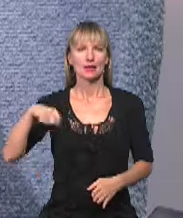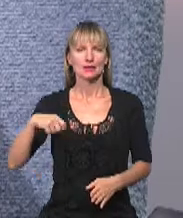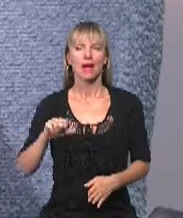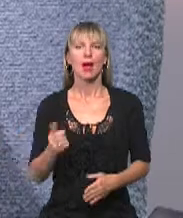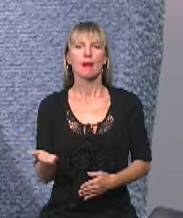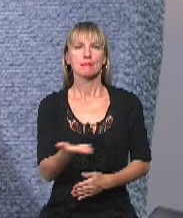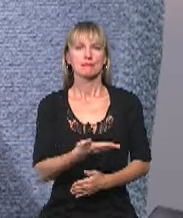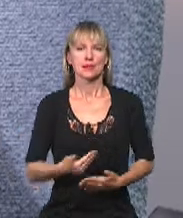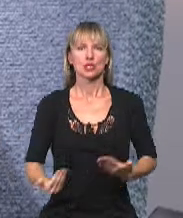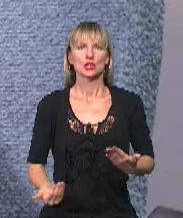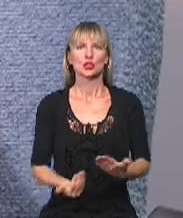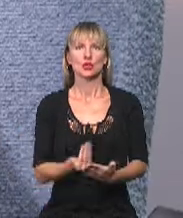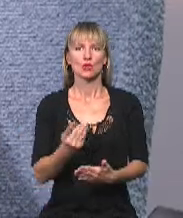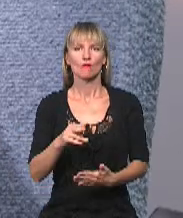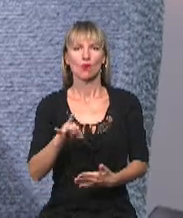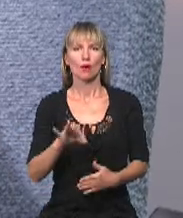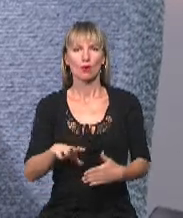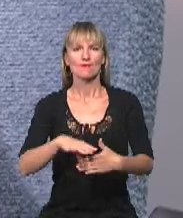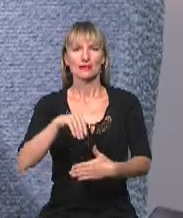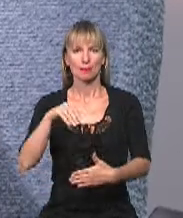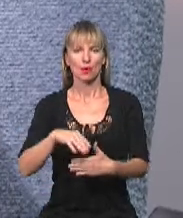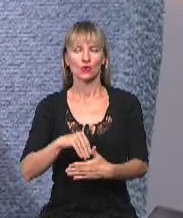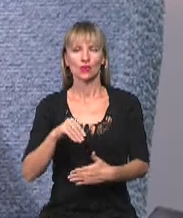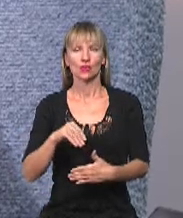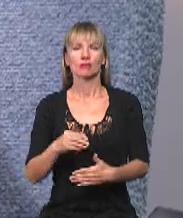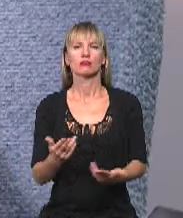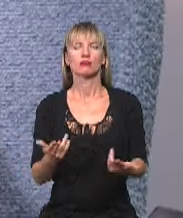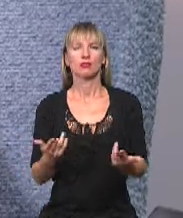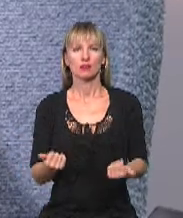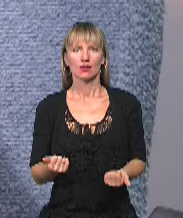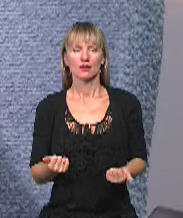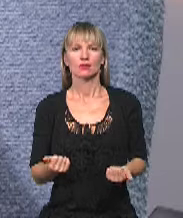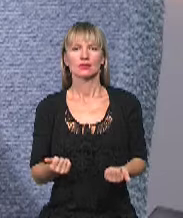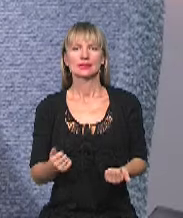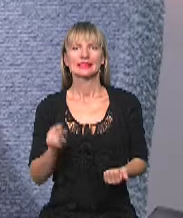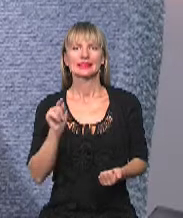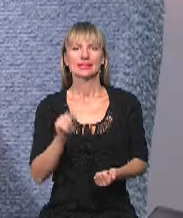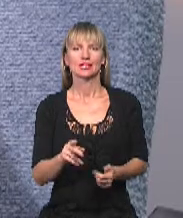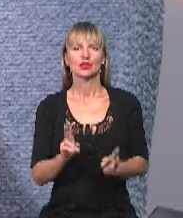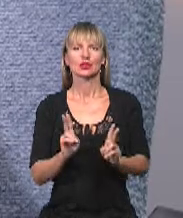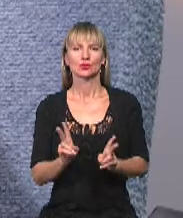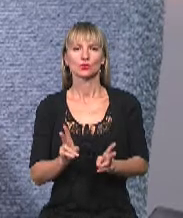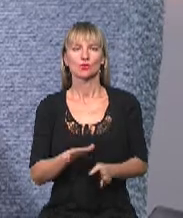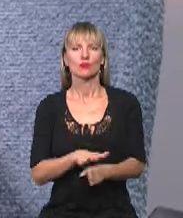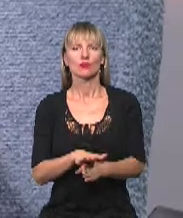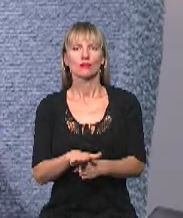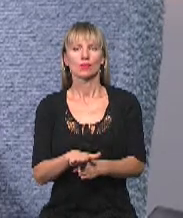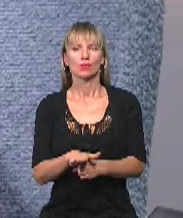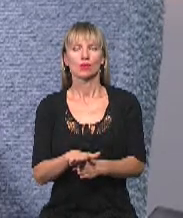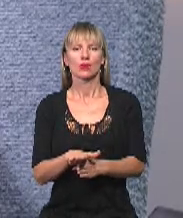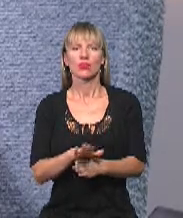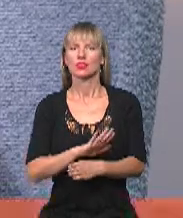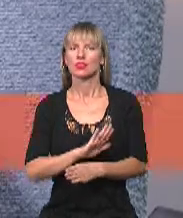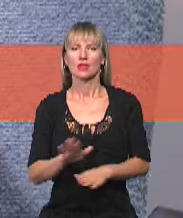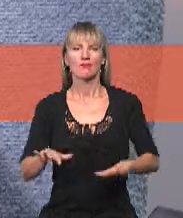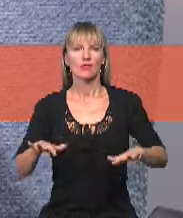ми знову про вибори. Так. Тих, хто не просто не втомився